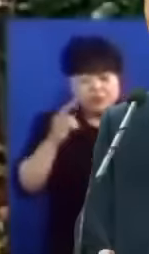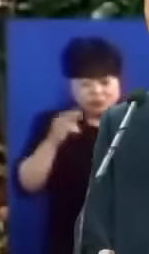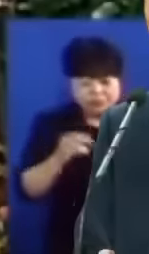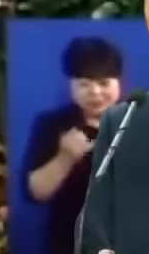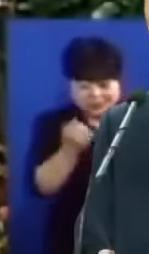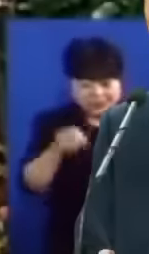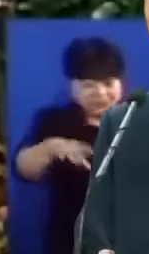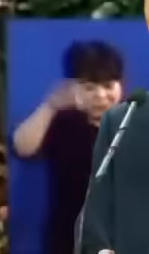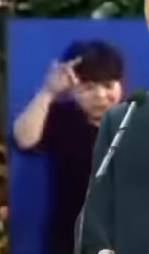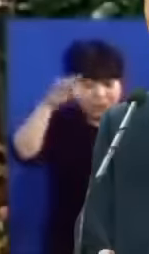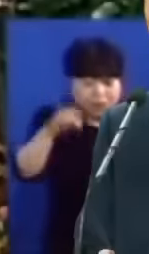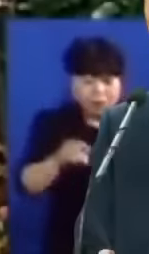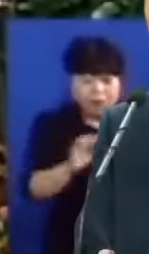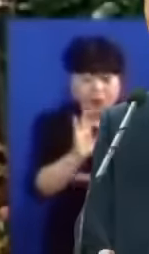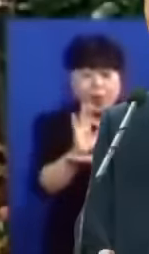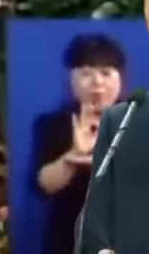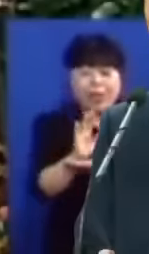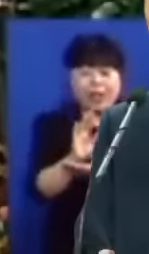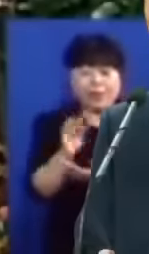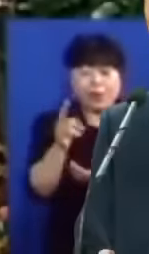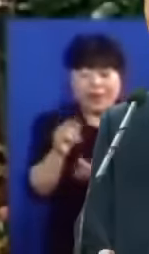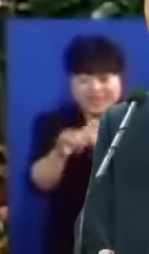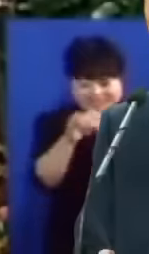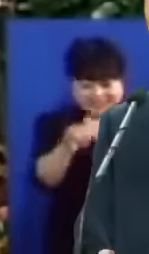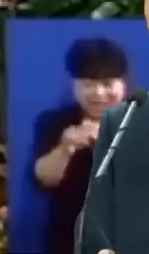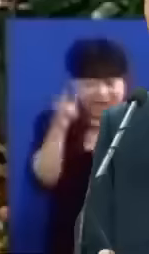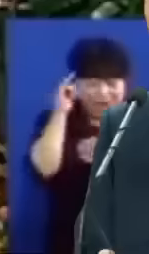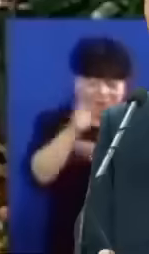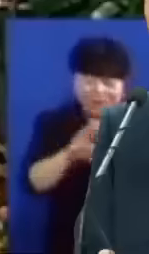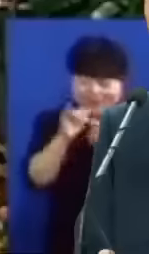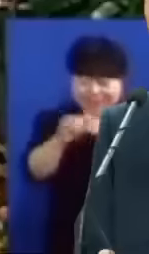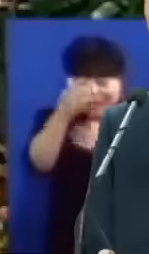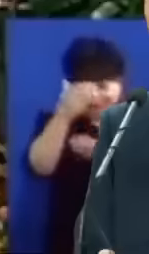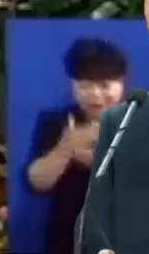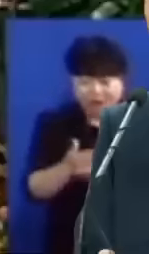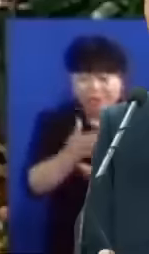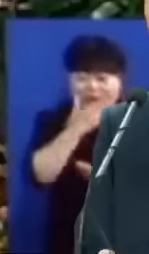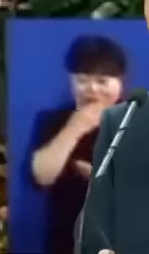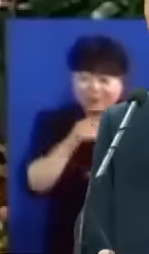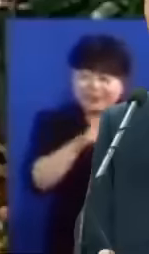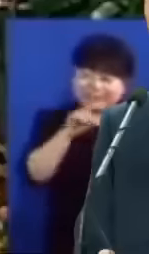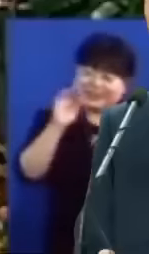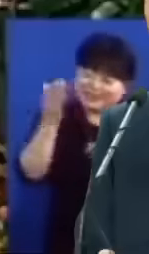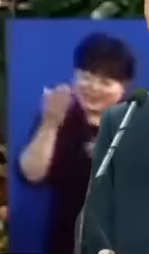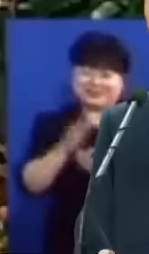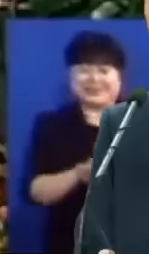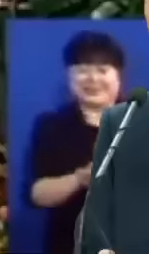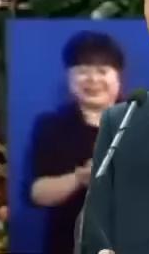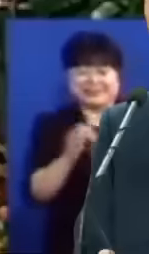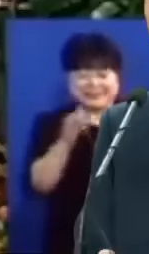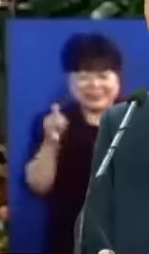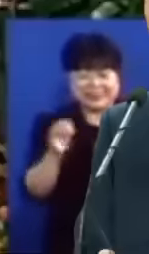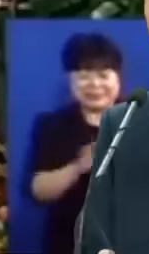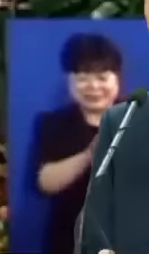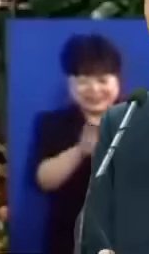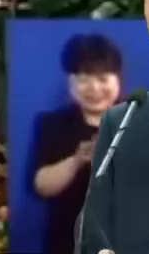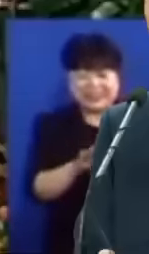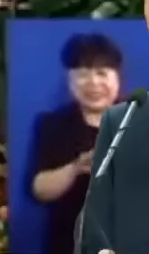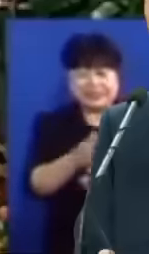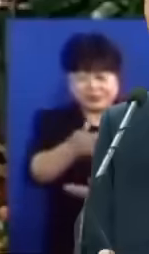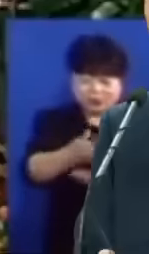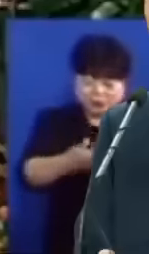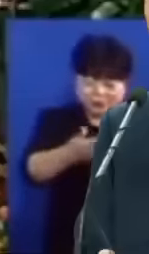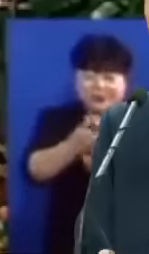받았습니다. 그리고 극히 그는 행복하고 즐거운 인생을 살았다고 고백했습니다. 인간은 사랑하고